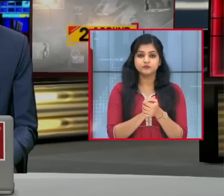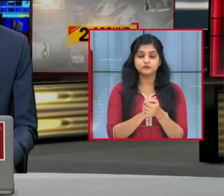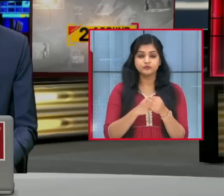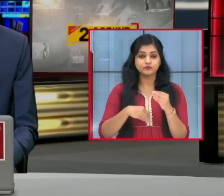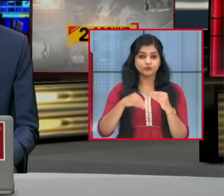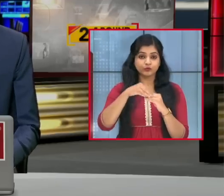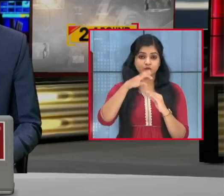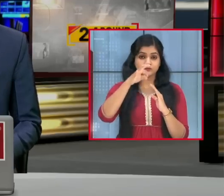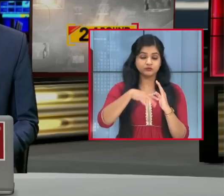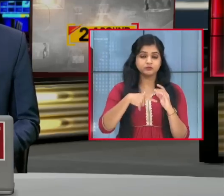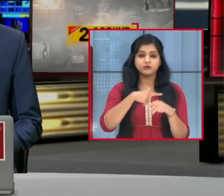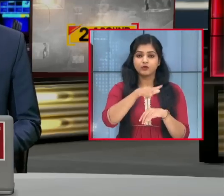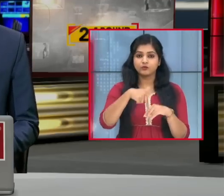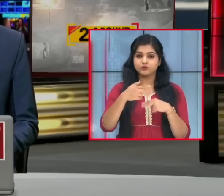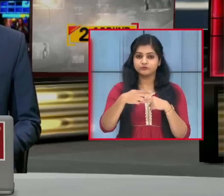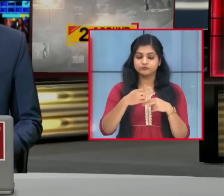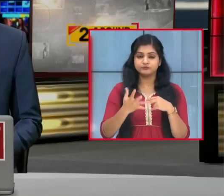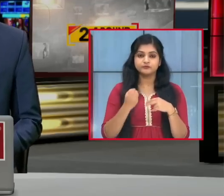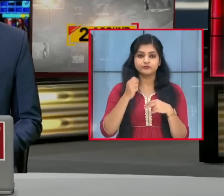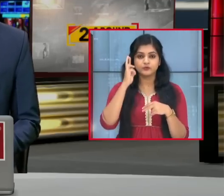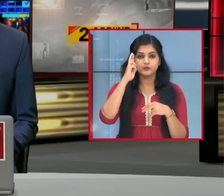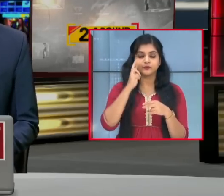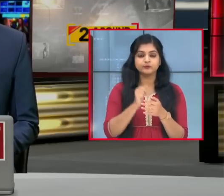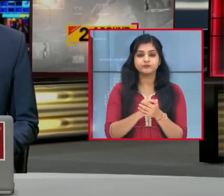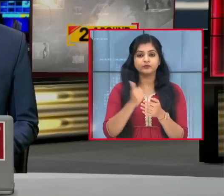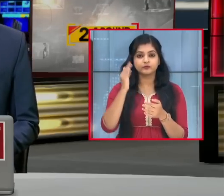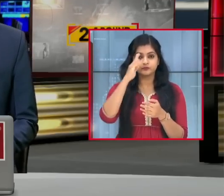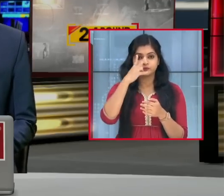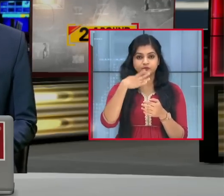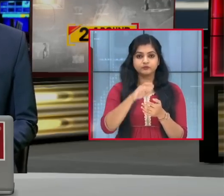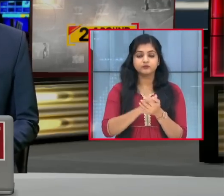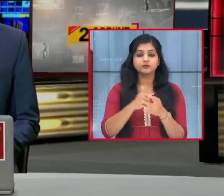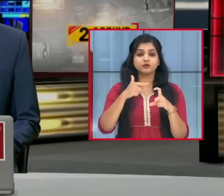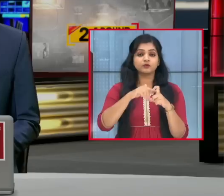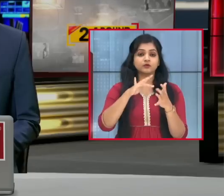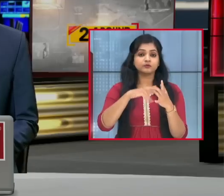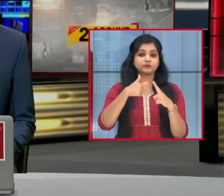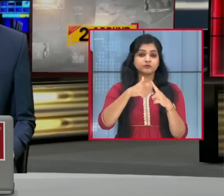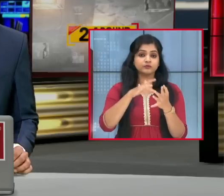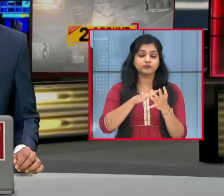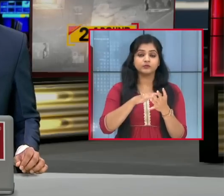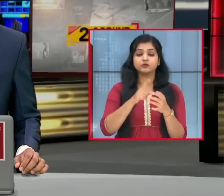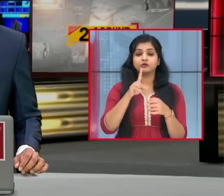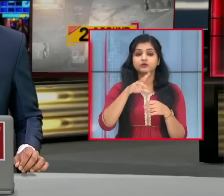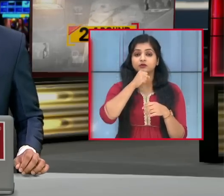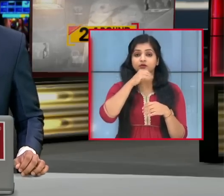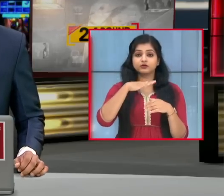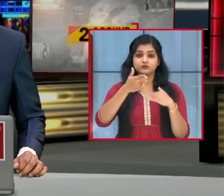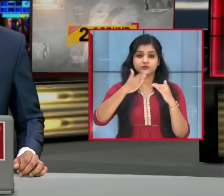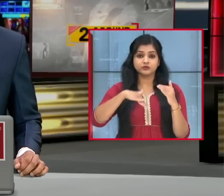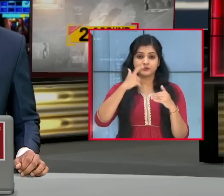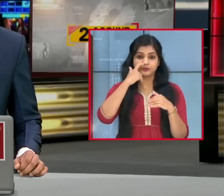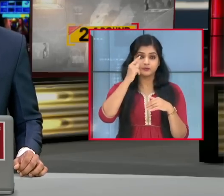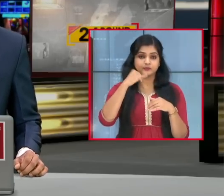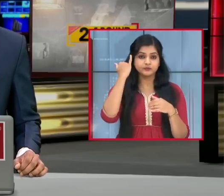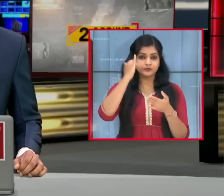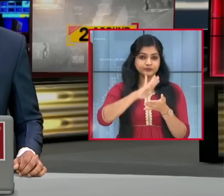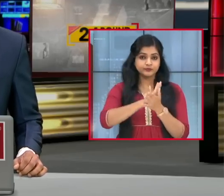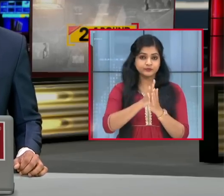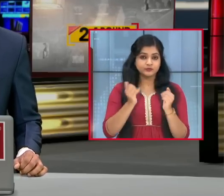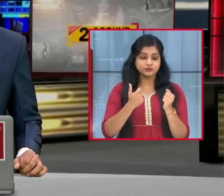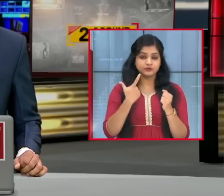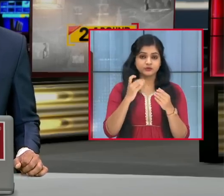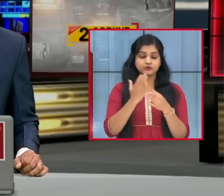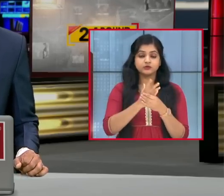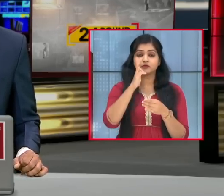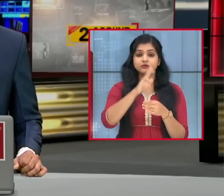അടുത്ത മണിക്കൂറുകളിൽ ലഭിക്കുമെന്നാണ് പ്രതീക്ഷ. മറ്റു വാർത്തകളിലേക്ക്. എറണാകുളം കോതമംഗലത്ത് പ്രായപൂർത്തിയാകാത്ത പെൺകുട്ടിയെ ലൈംഗികമായി പീഡിപ്പിക്കാൻ ശ്രമിച്ച